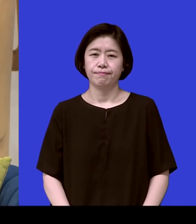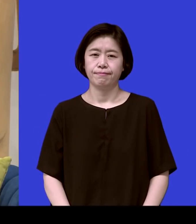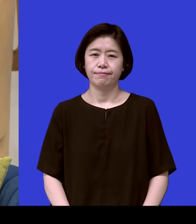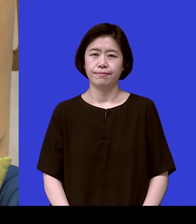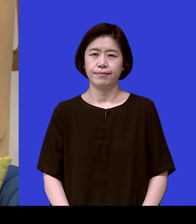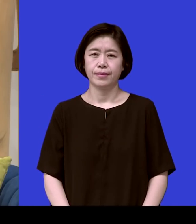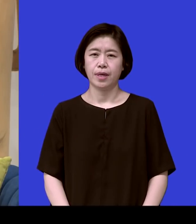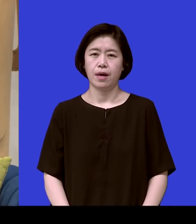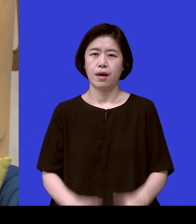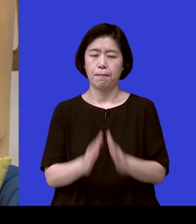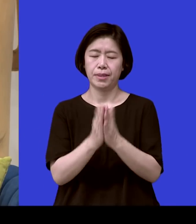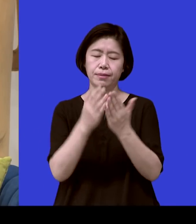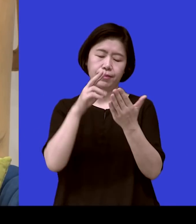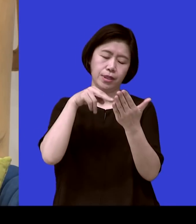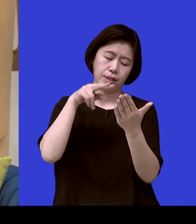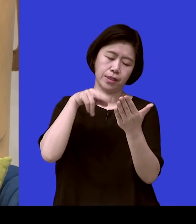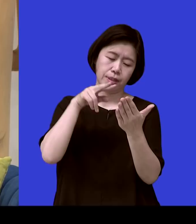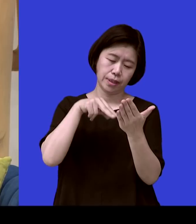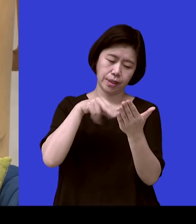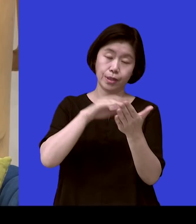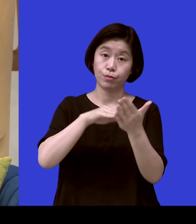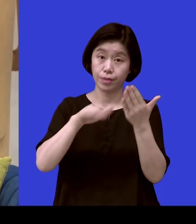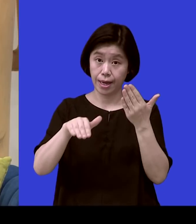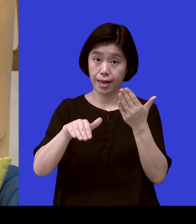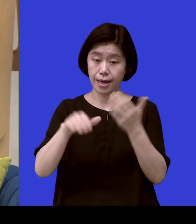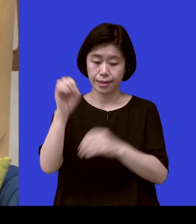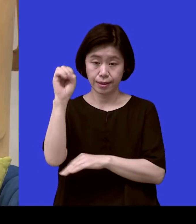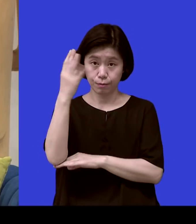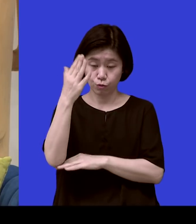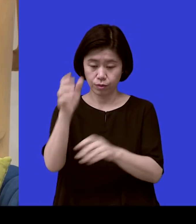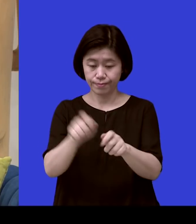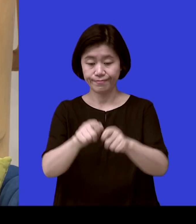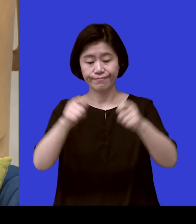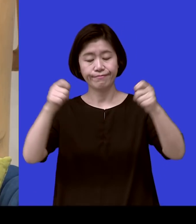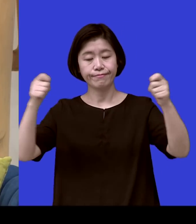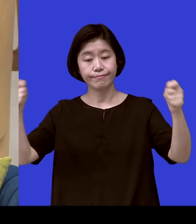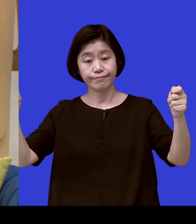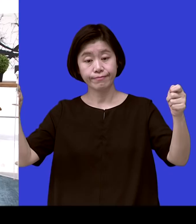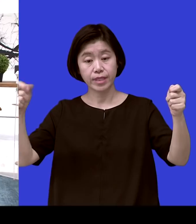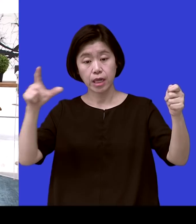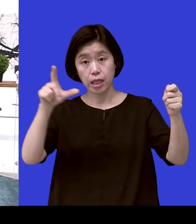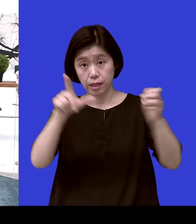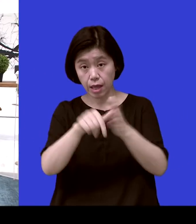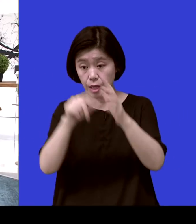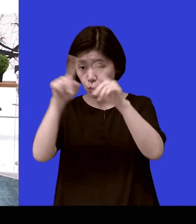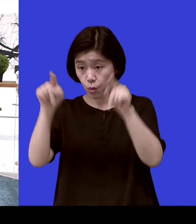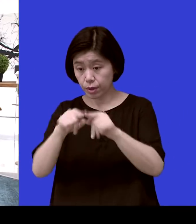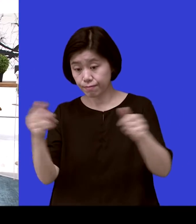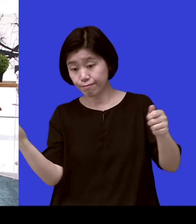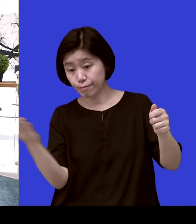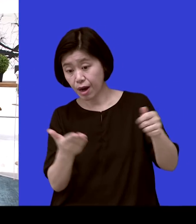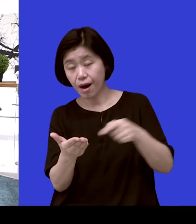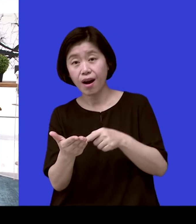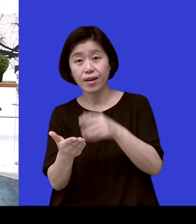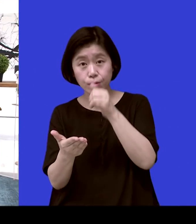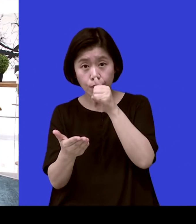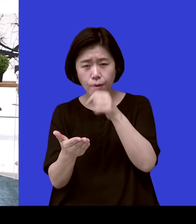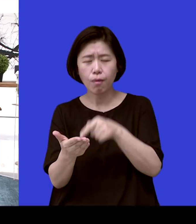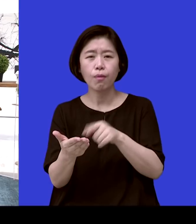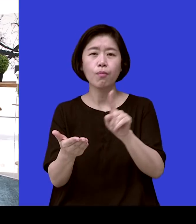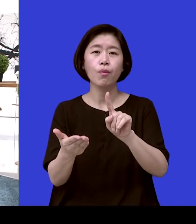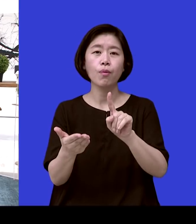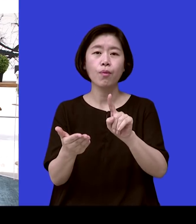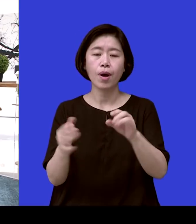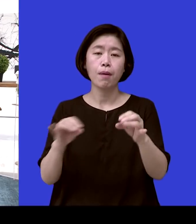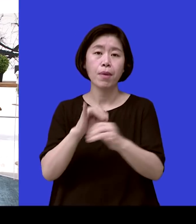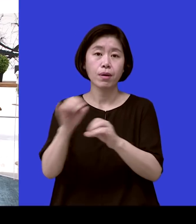묵상하고 그다음에 꼭 신문을 보는데 신문에 간지가 들어왔는데 백화점 간지가 들어온 거예요. 예, 예. 근데 백화점 간지를 별로